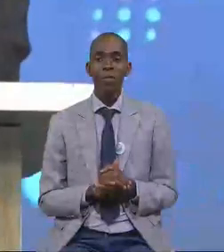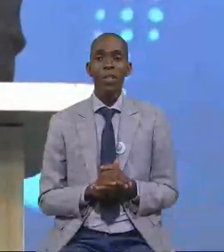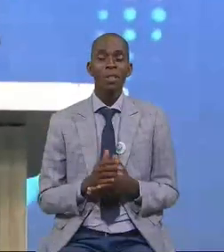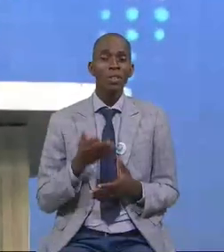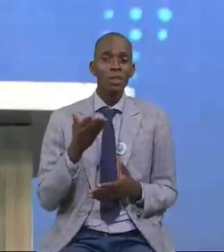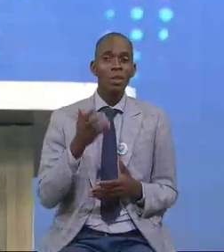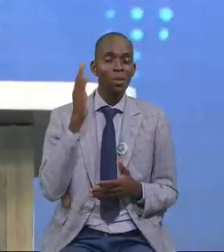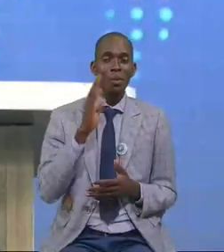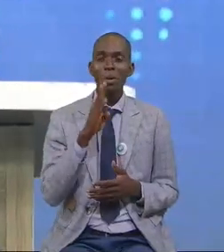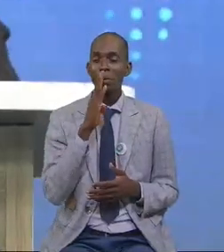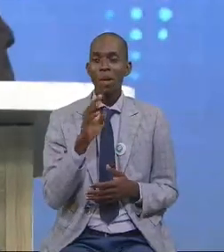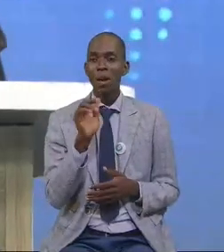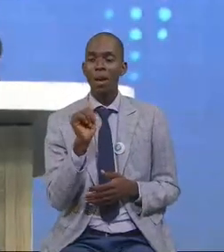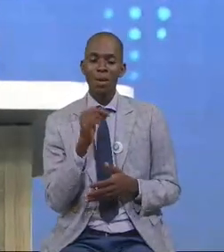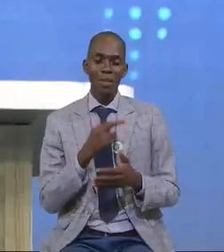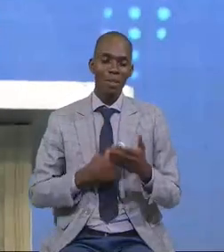Il y aura